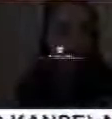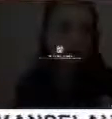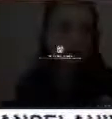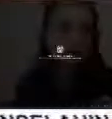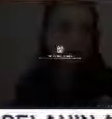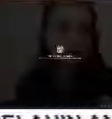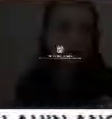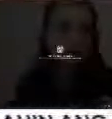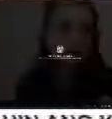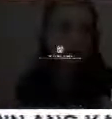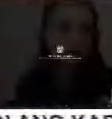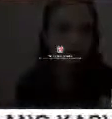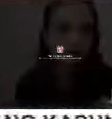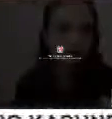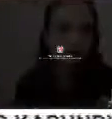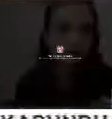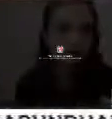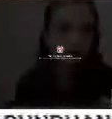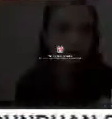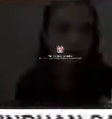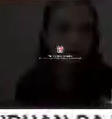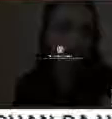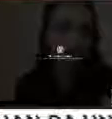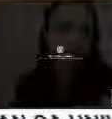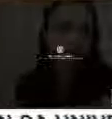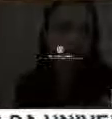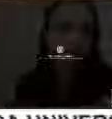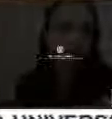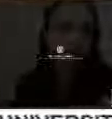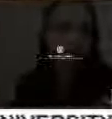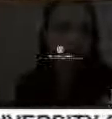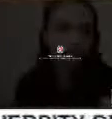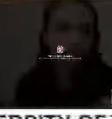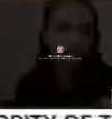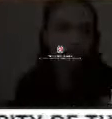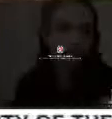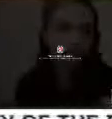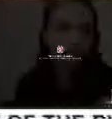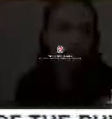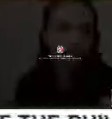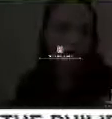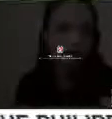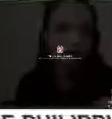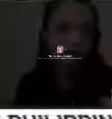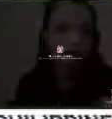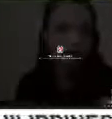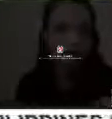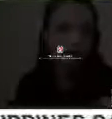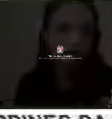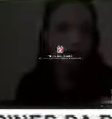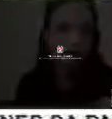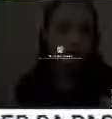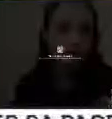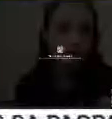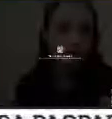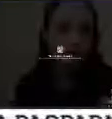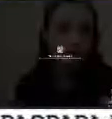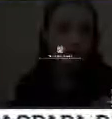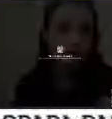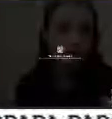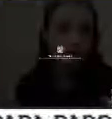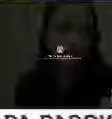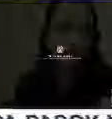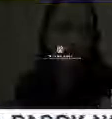ng sakit. May livelihood loans din na ibinahagi sa mga displaced hog farmers. Mahigpit namang ipinatutupad ang suggested